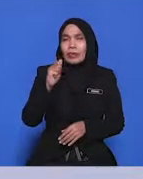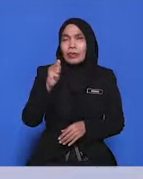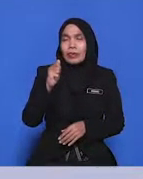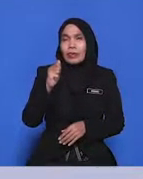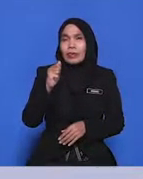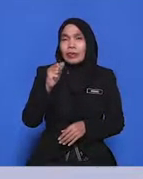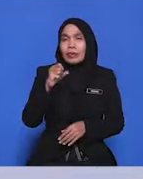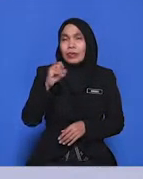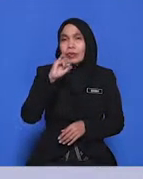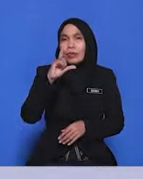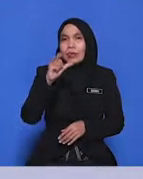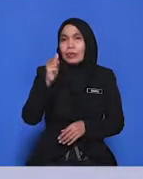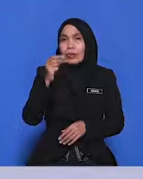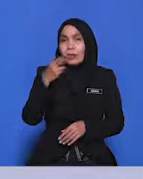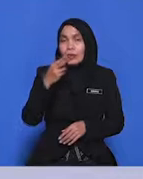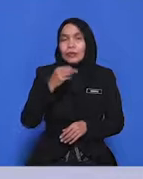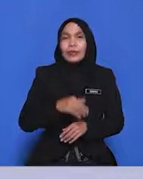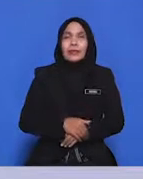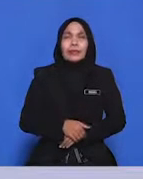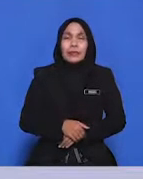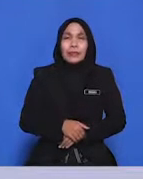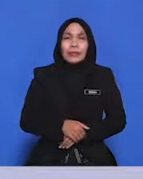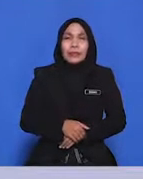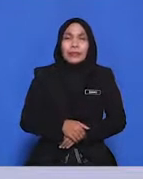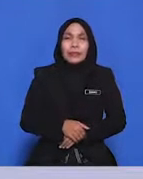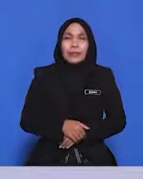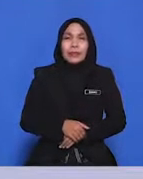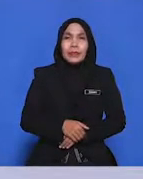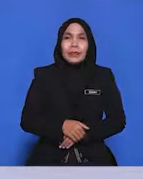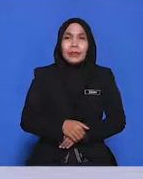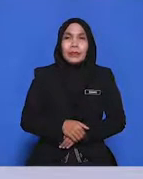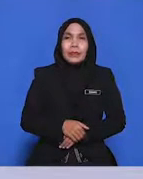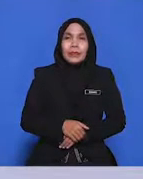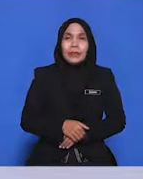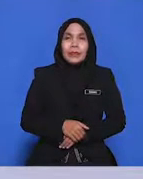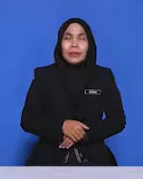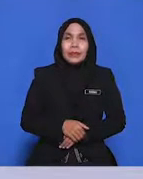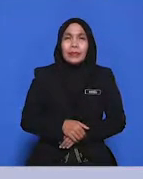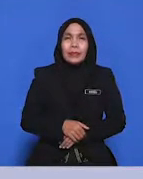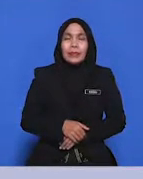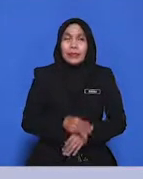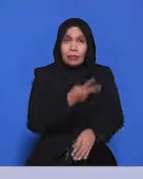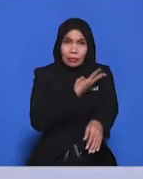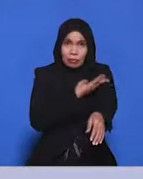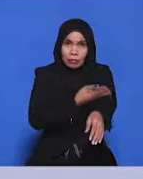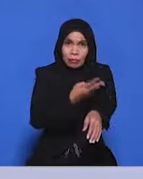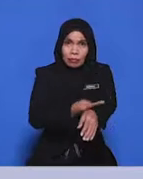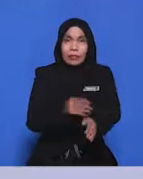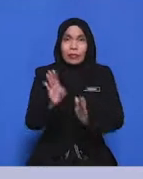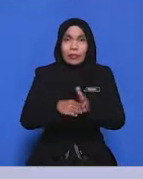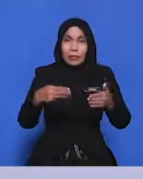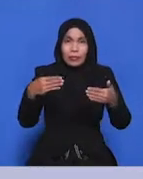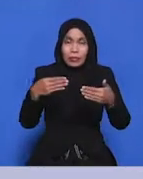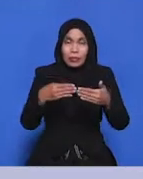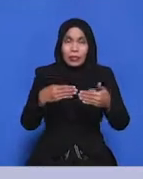karramallahu wajhah dan Rasulullah sallallahu alaihi wasallam. Keturunan beliau juga bersambung dengan